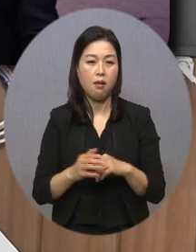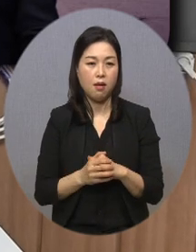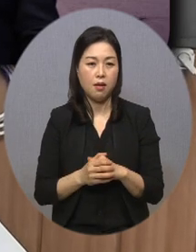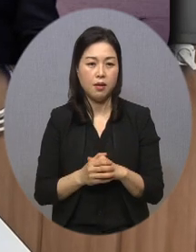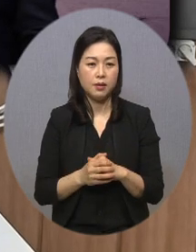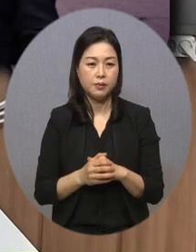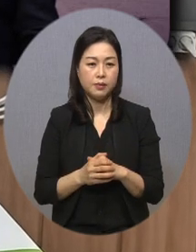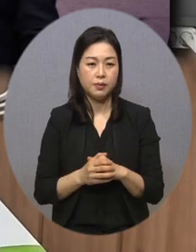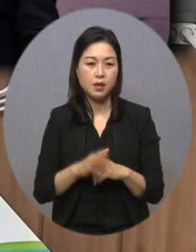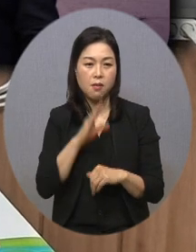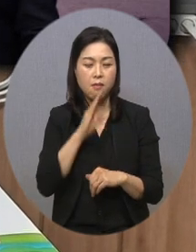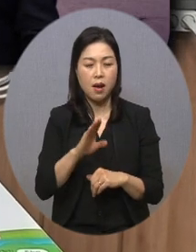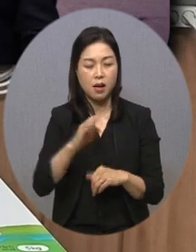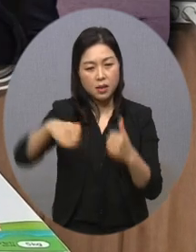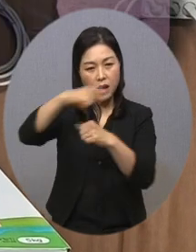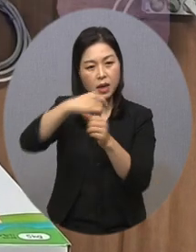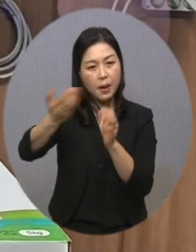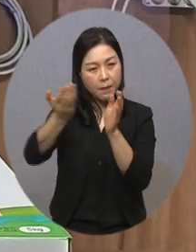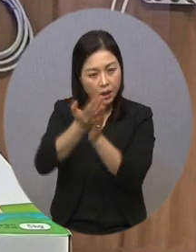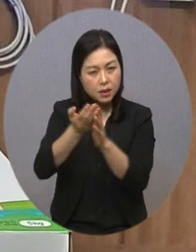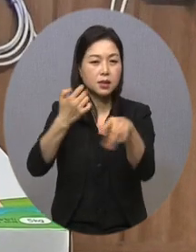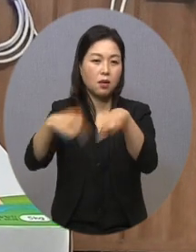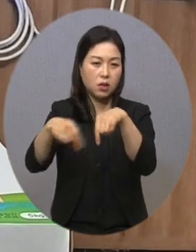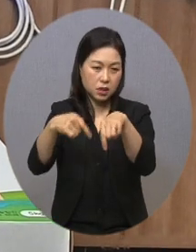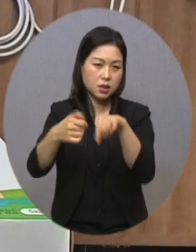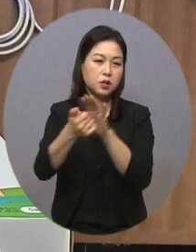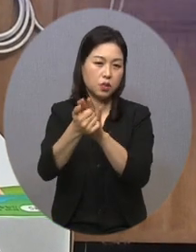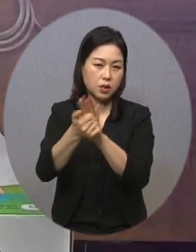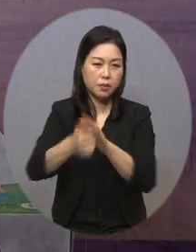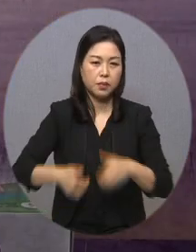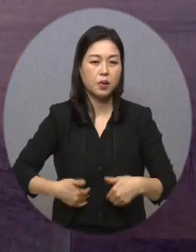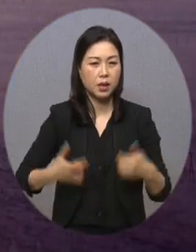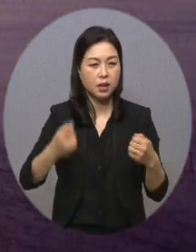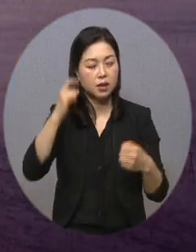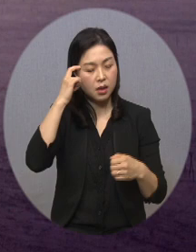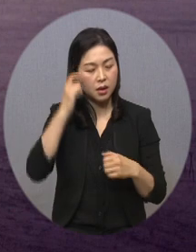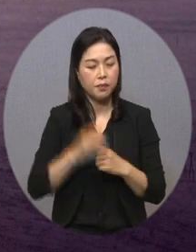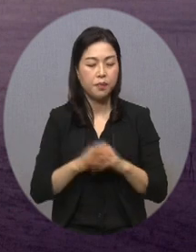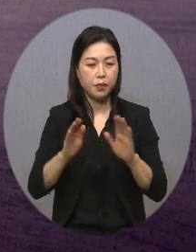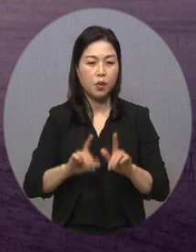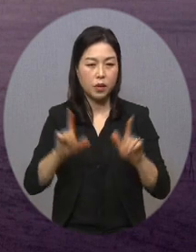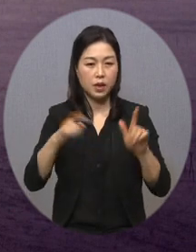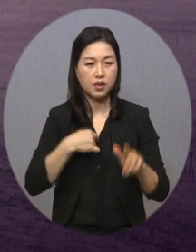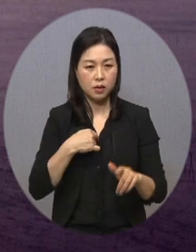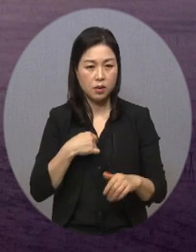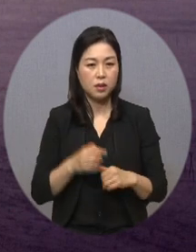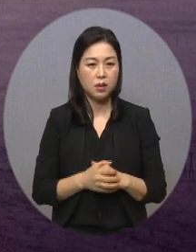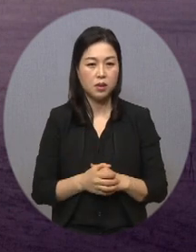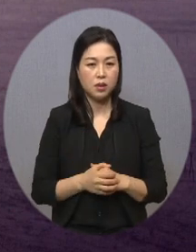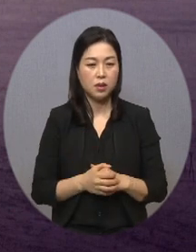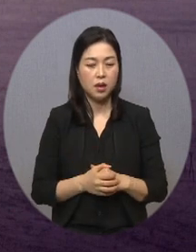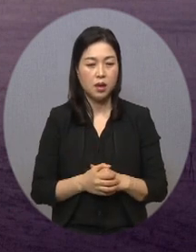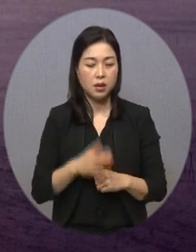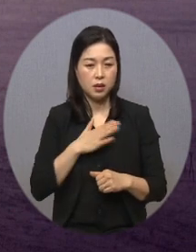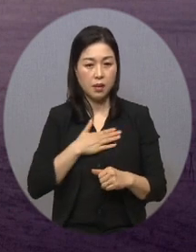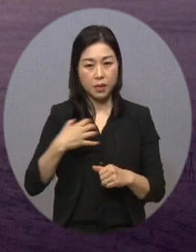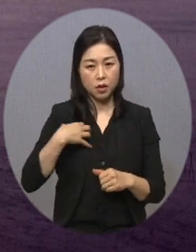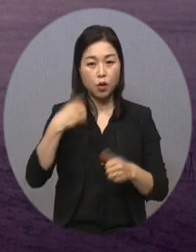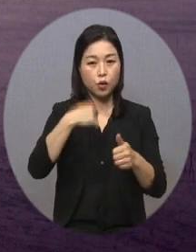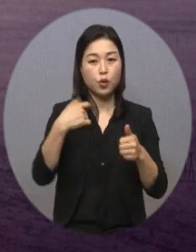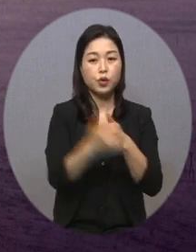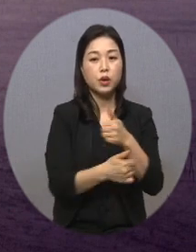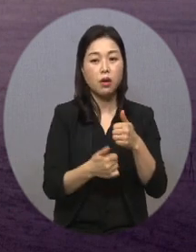있는 실용 정치가 저는 중요하다고 보고 있습니다. 그런 측면을 본다면 올해 저 같은 경우에는 제가 상임위가 교육위원회 이거든요.